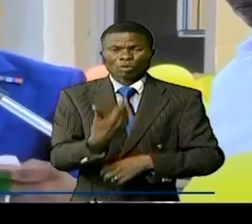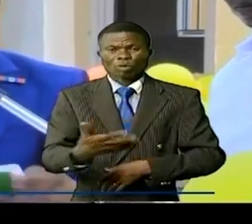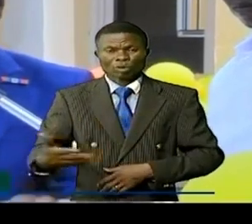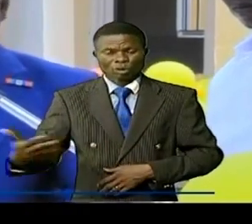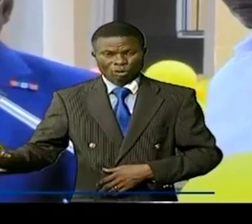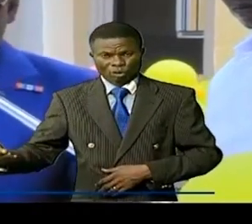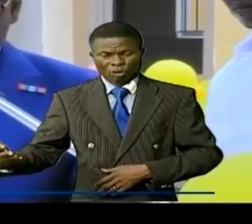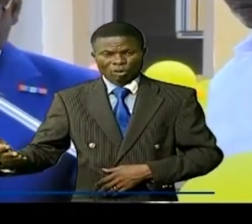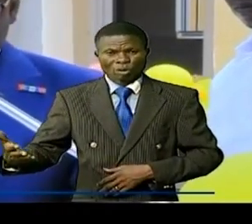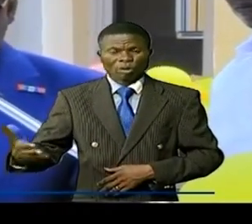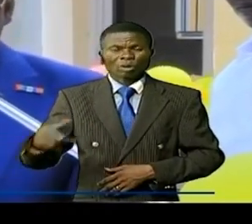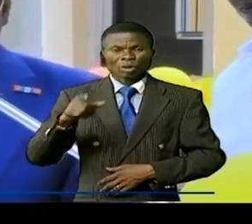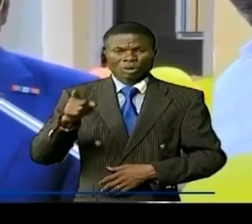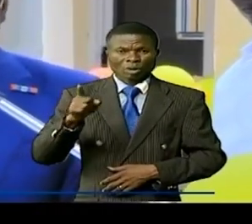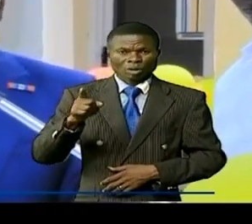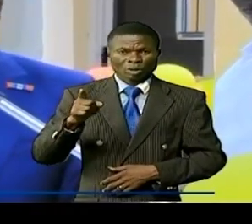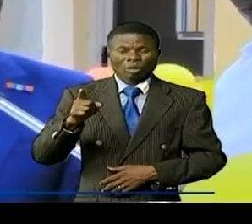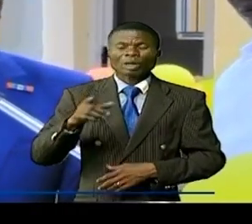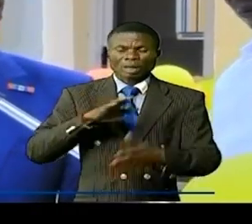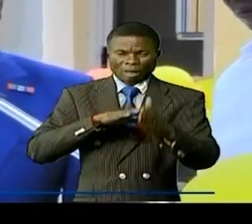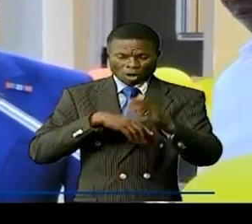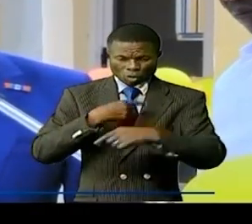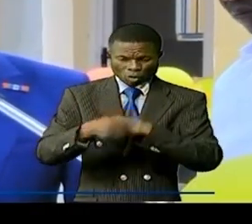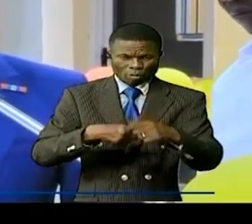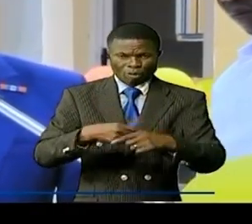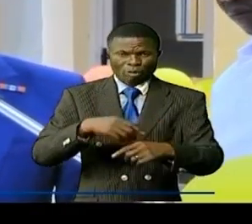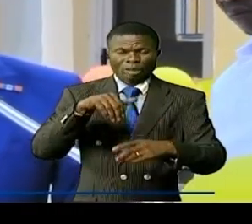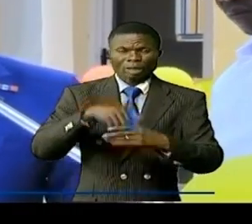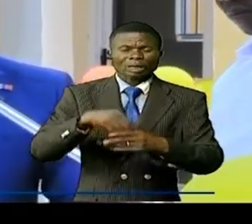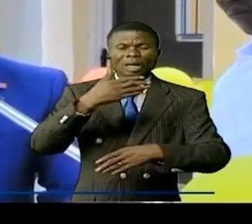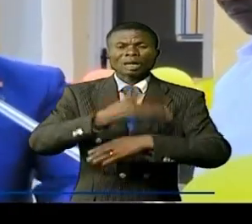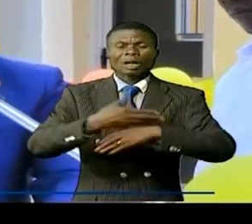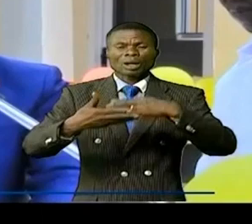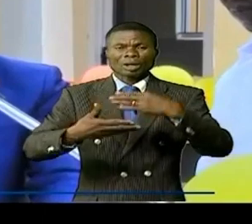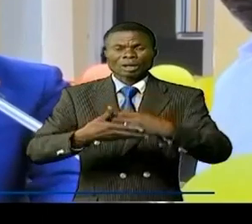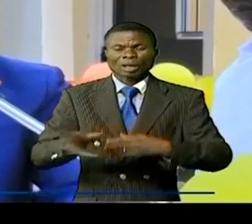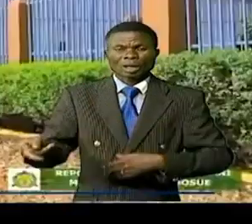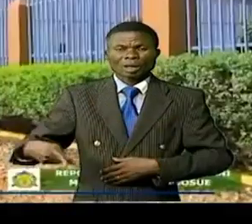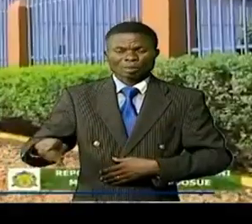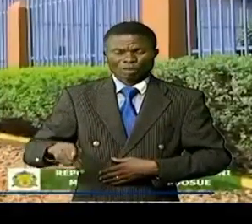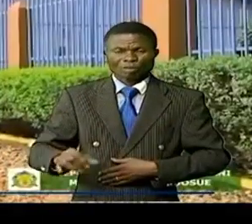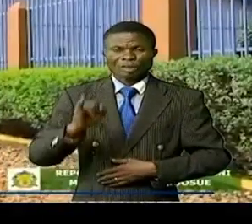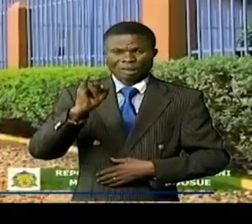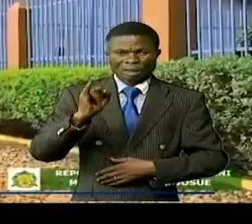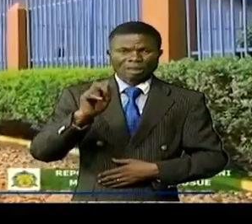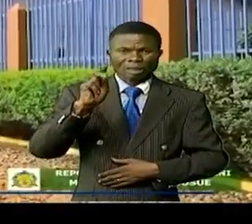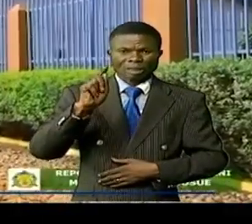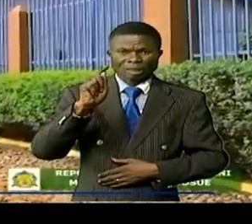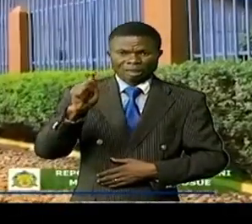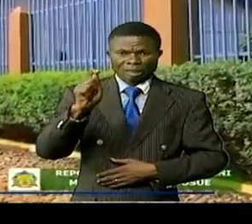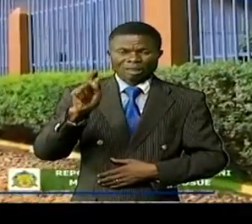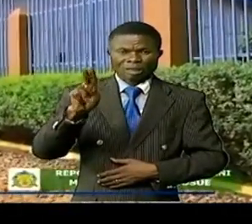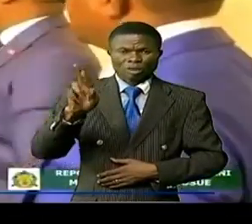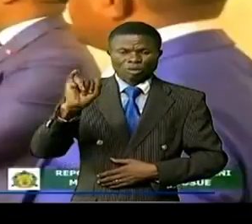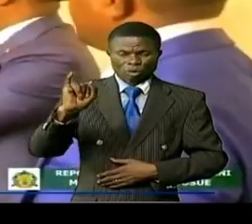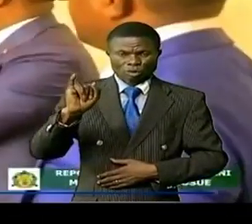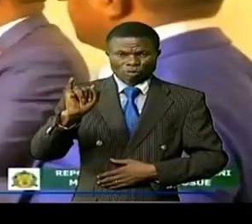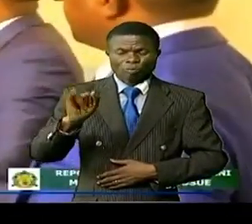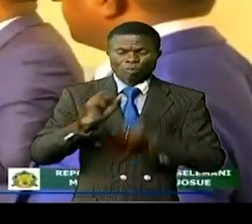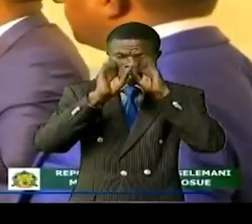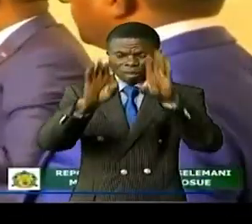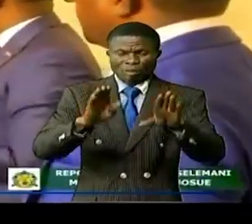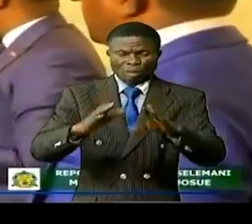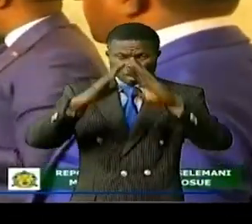qui entrera en jeu dans la reconstruction de la province de l'Ituri. Il faut dire que l'inauguration de ces